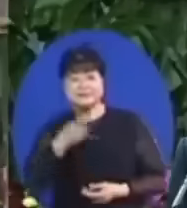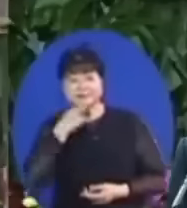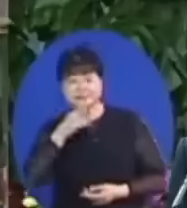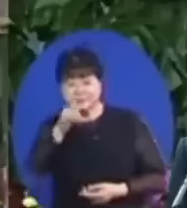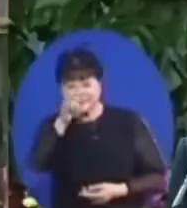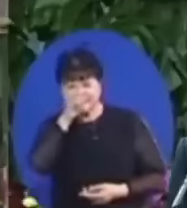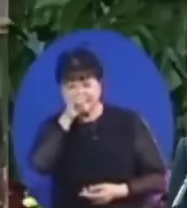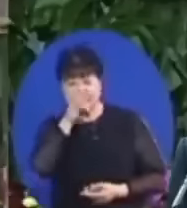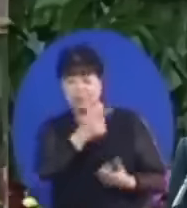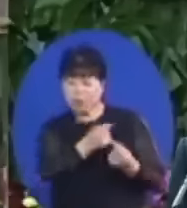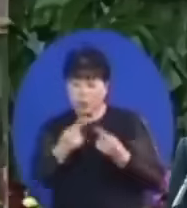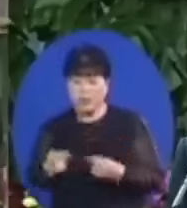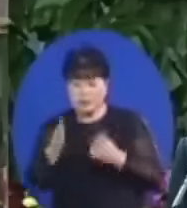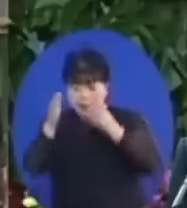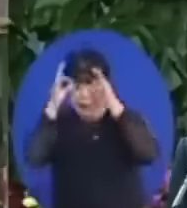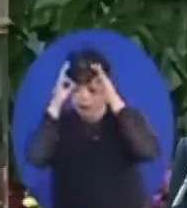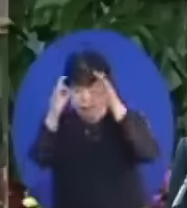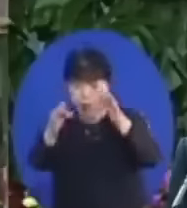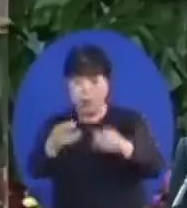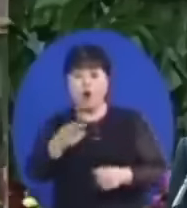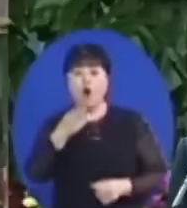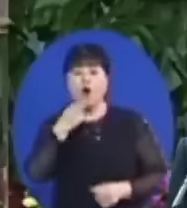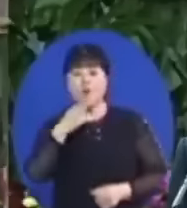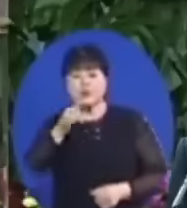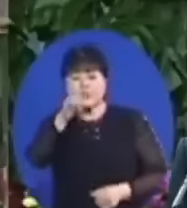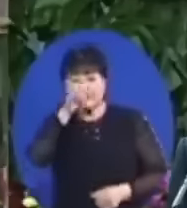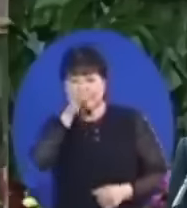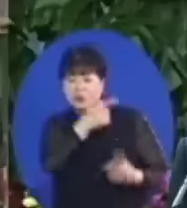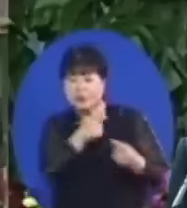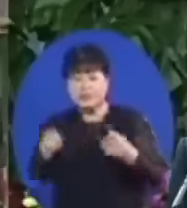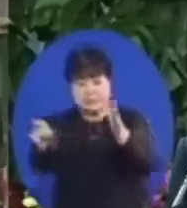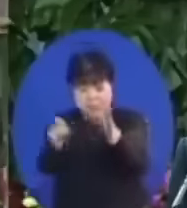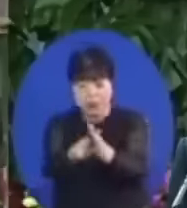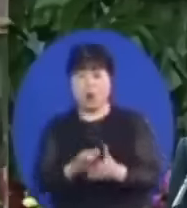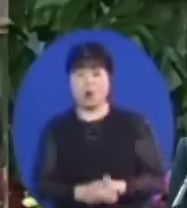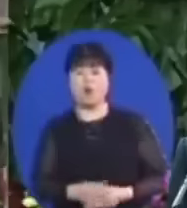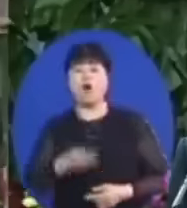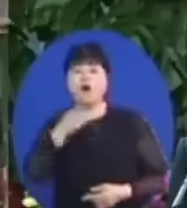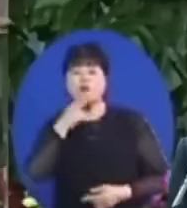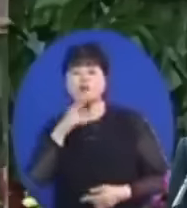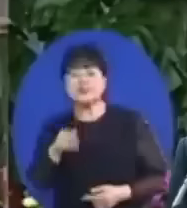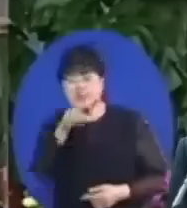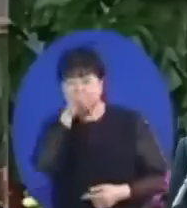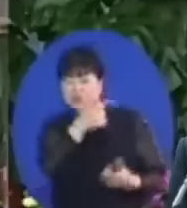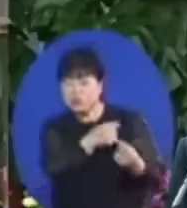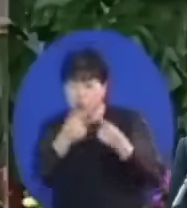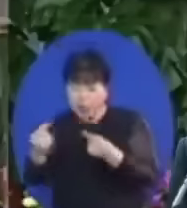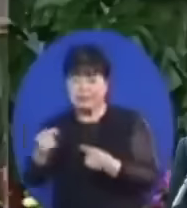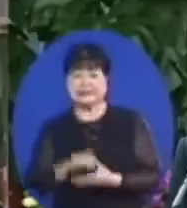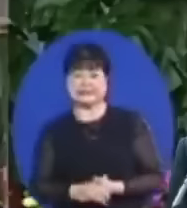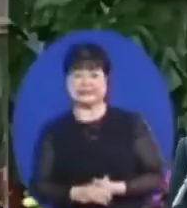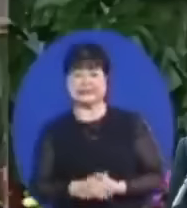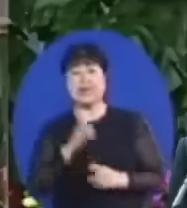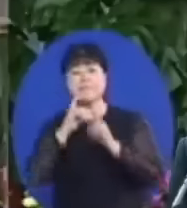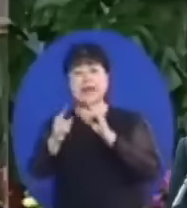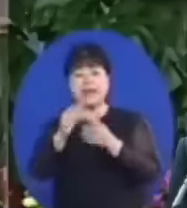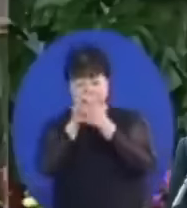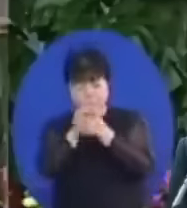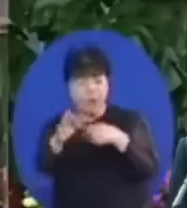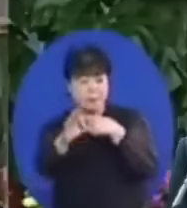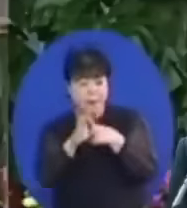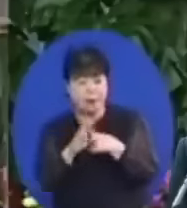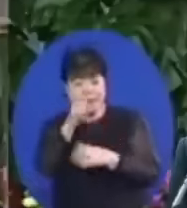것을 있는 것 같이 바라보고 없는 것을 있는 것 같이 믿고 없는 것을 있는 것 같이 말하고